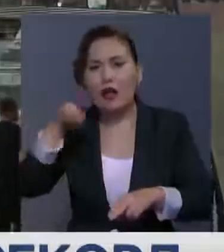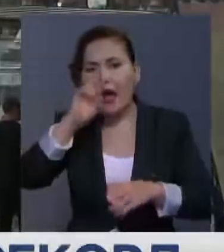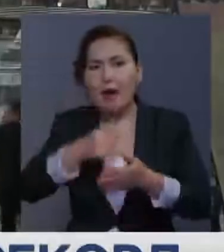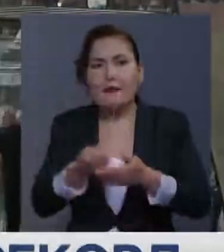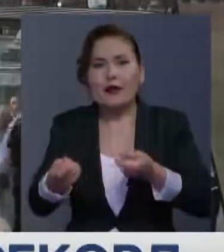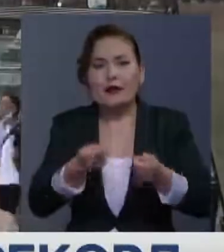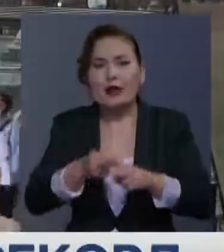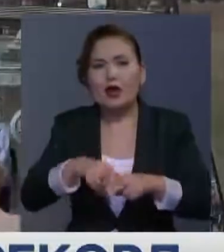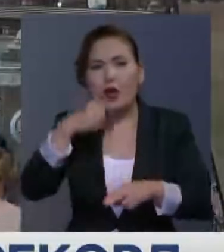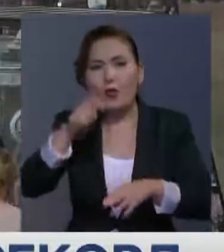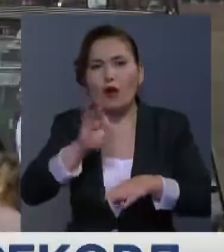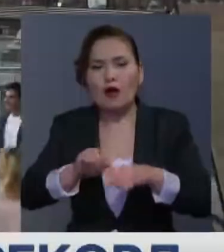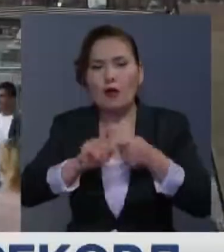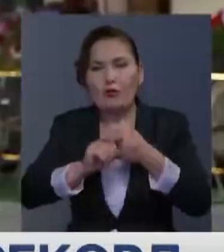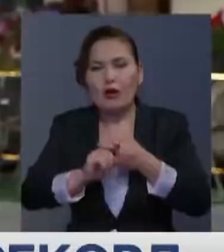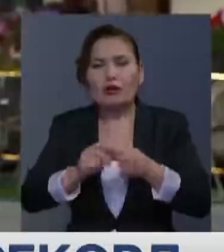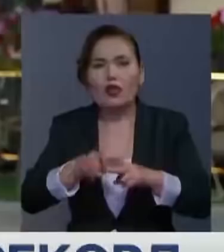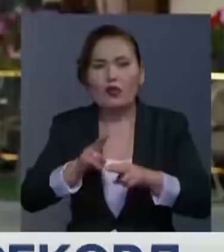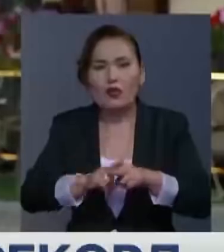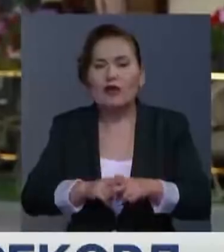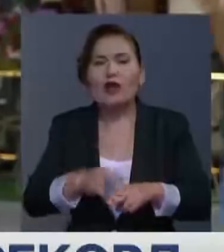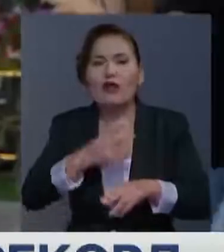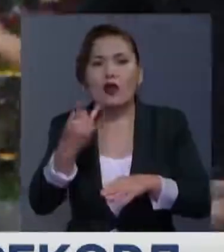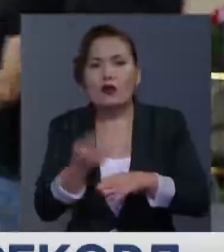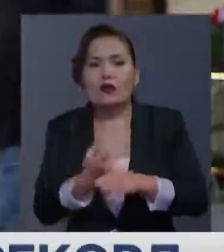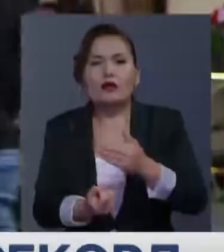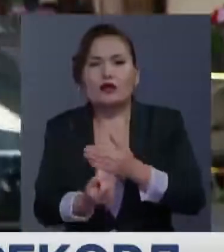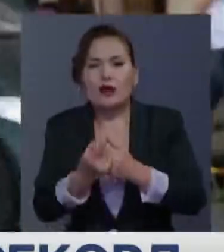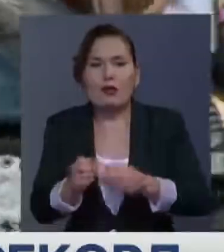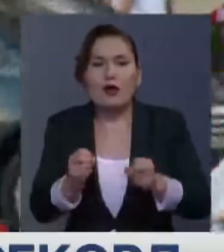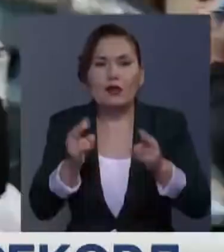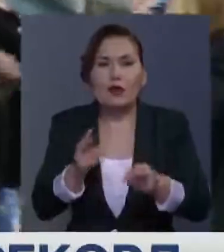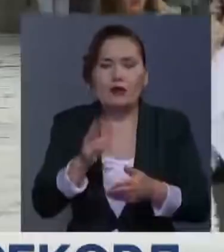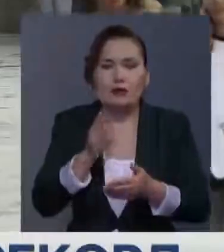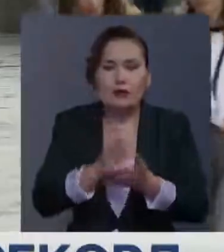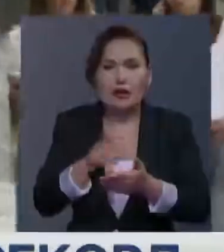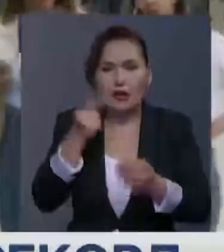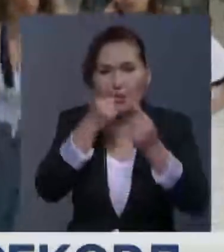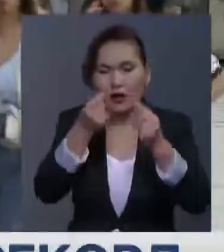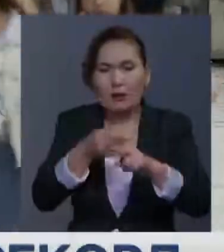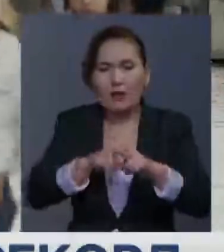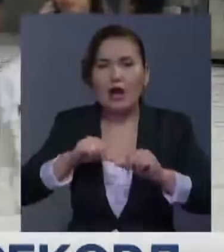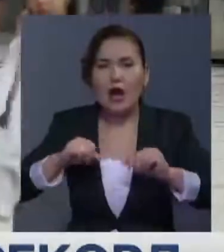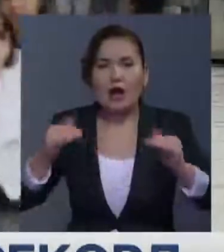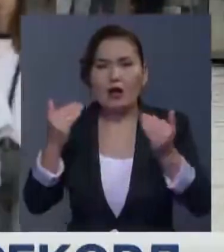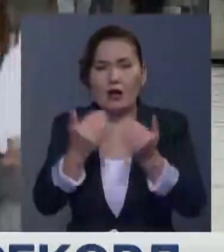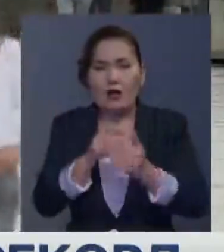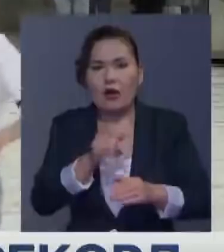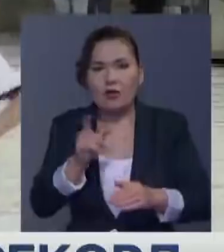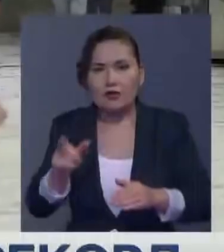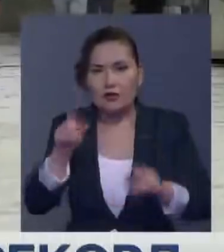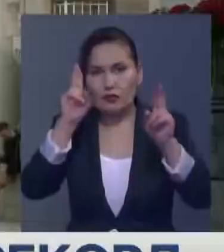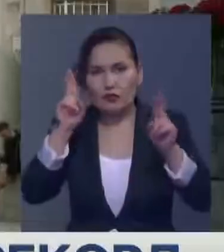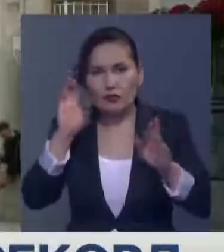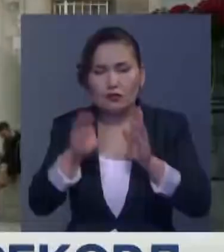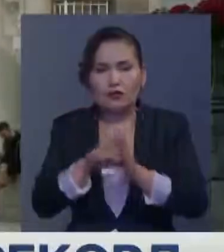Зеленский Украина коронавирустың екінші толқын алдында тұрған ескерткен еді. Осыған байланысты ол тұрғындарды карантин талаптарын қатаң сақтауға